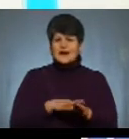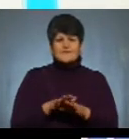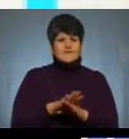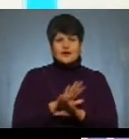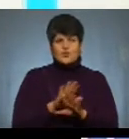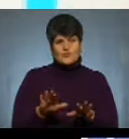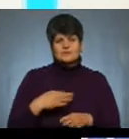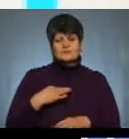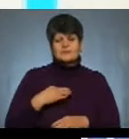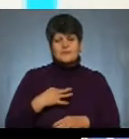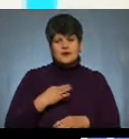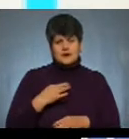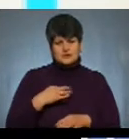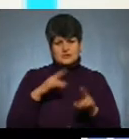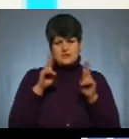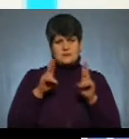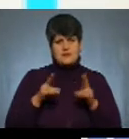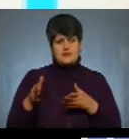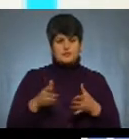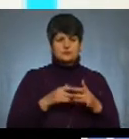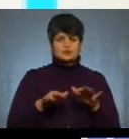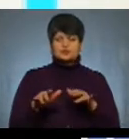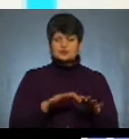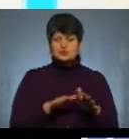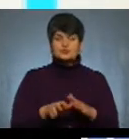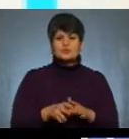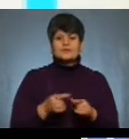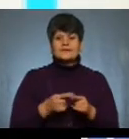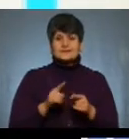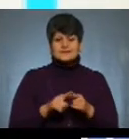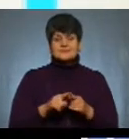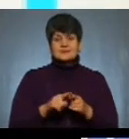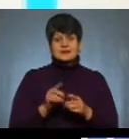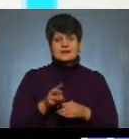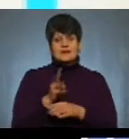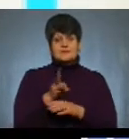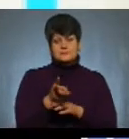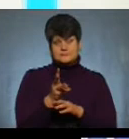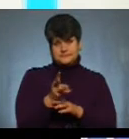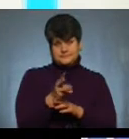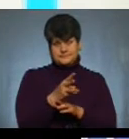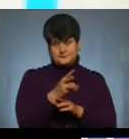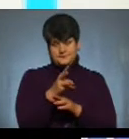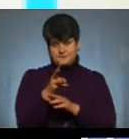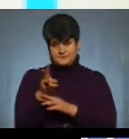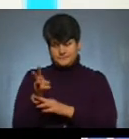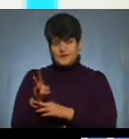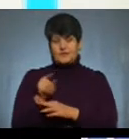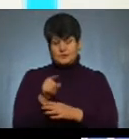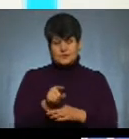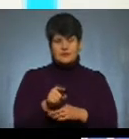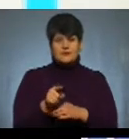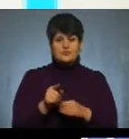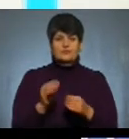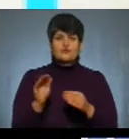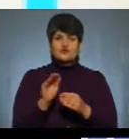майже, трошки нехтують правилами цими дорожніми рухами. На це є прилад рукам, який в кінці